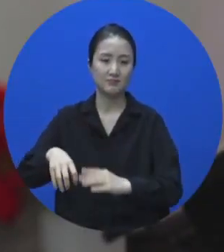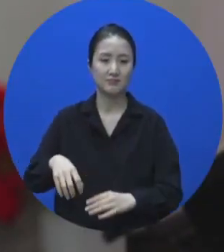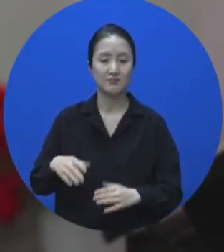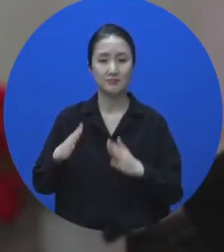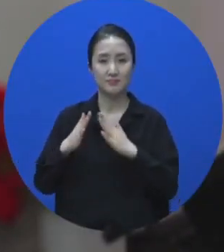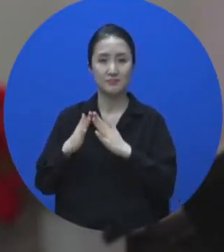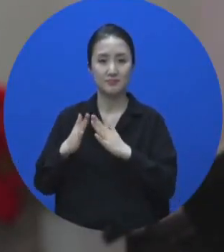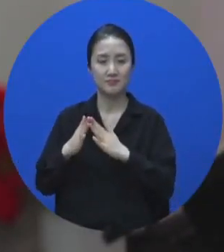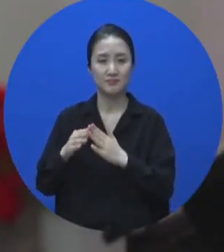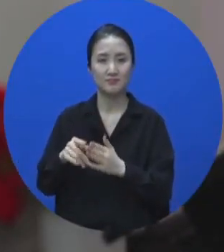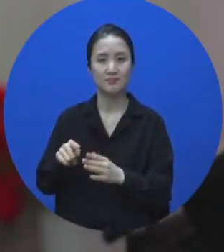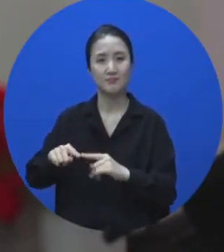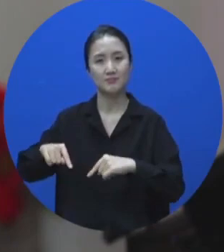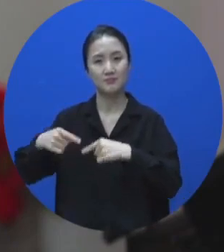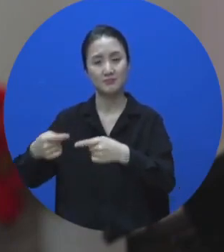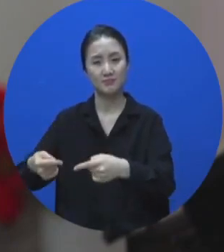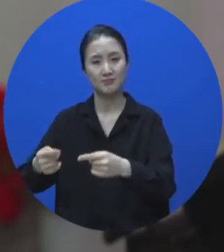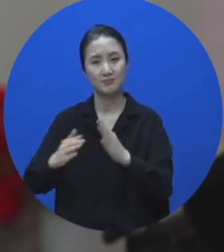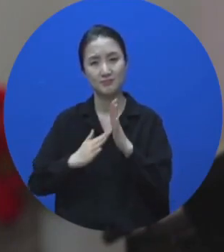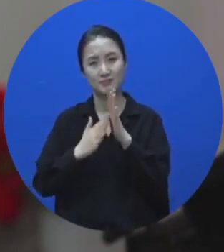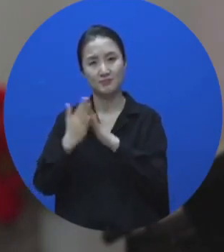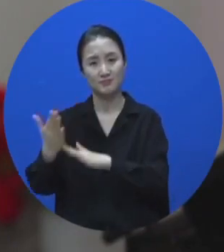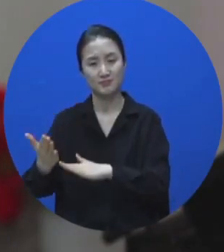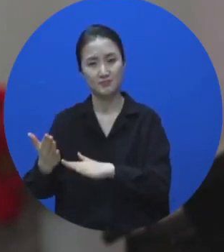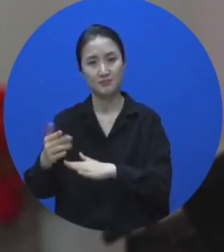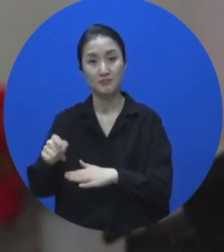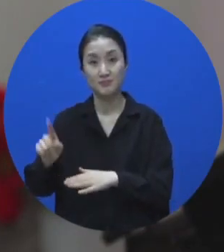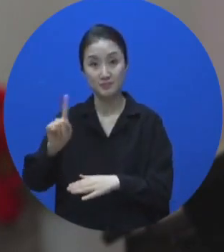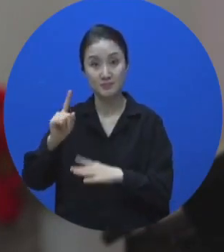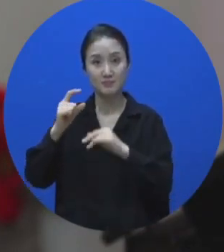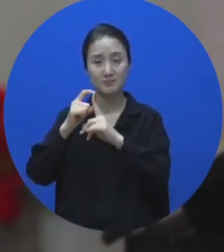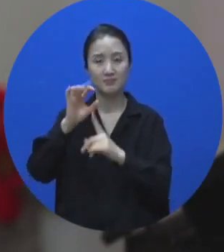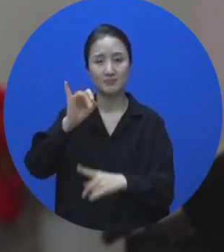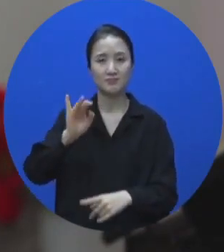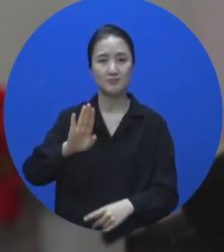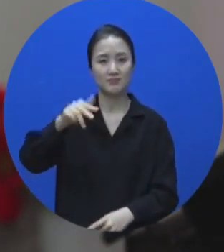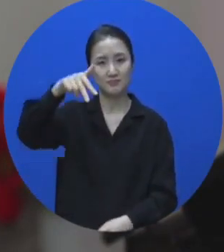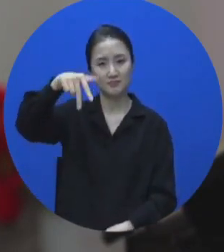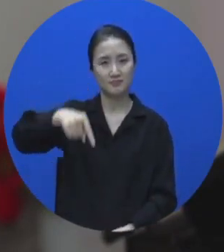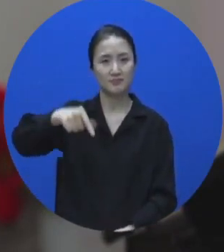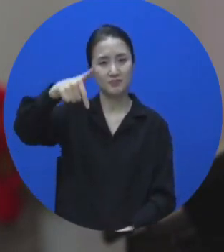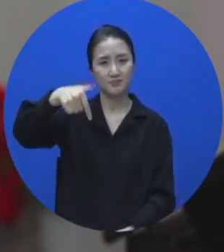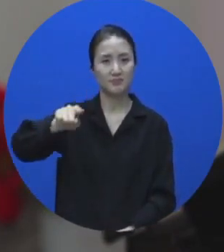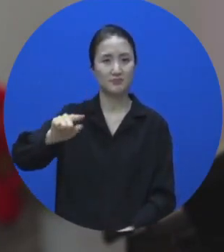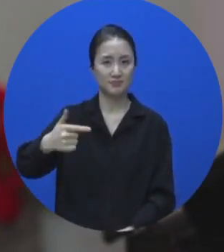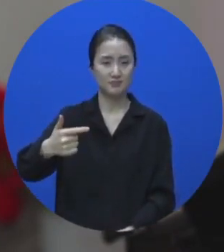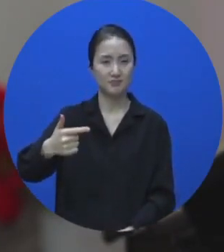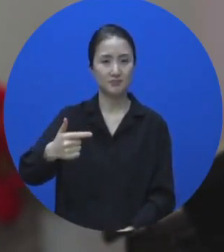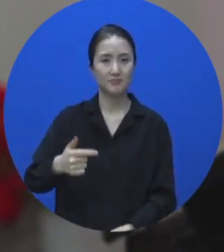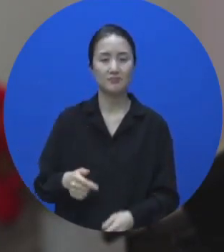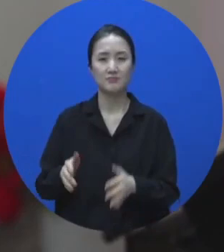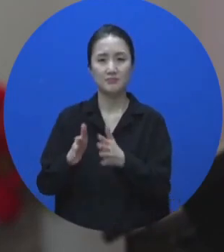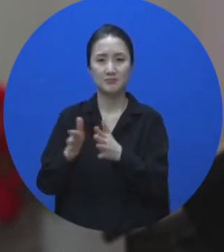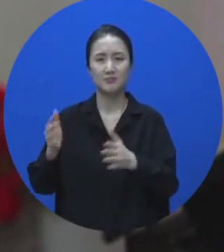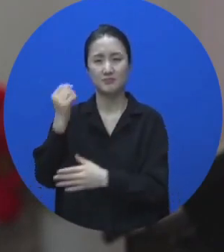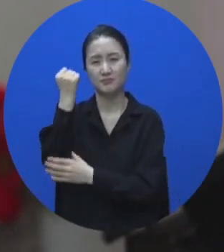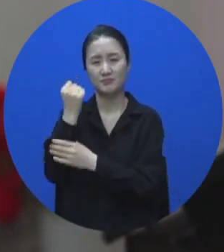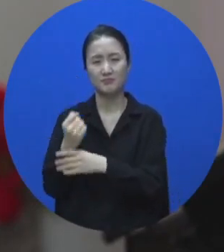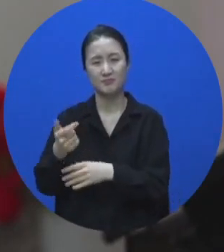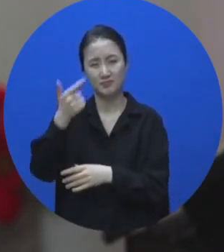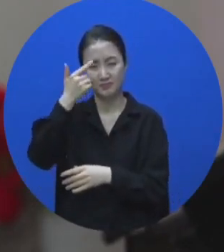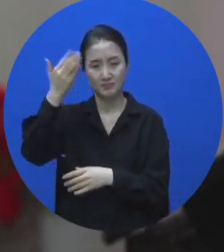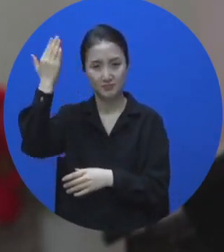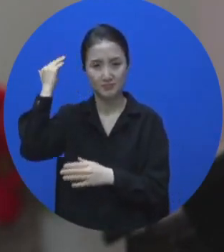그거는 우리가 말하는 입주권 이라고 하는데요 이 단어는 어렵지만 여러분들께서 그런 아파트